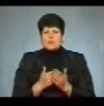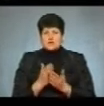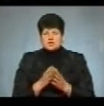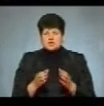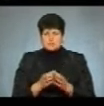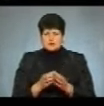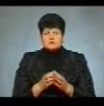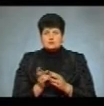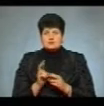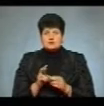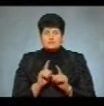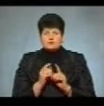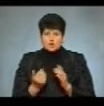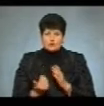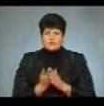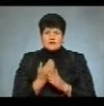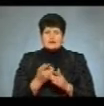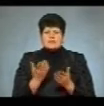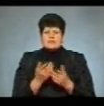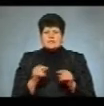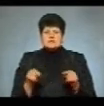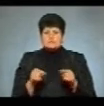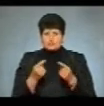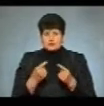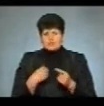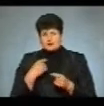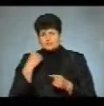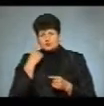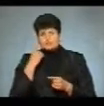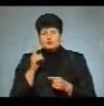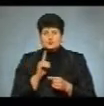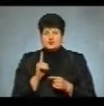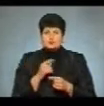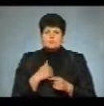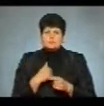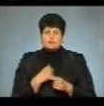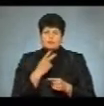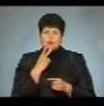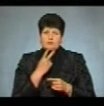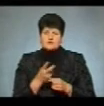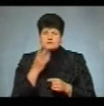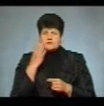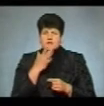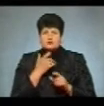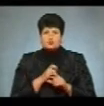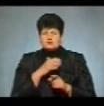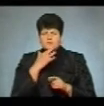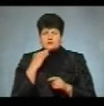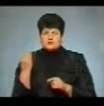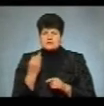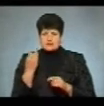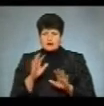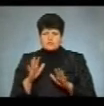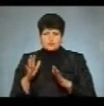особливо нових, ті, які створені. Я думаю, що ми побачимо за літо дуже багато цікавих подій,